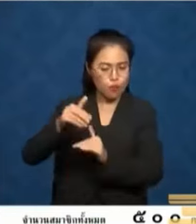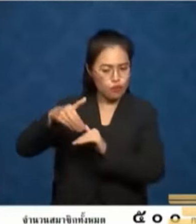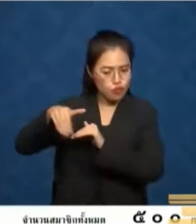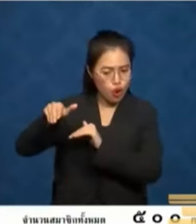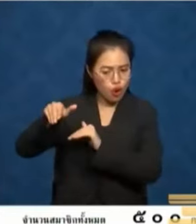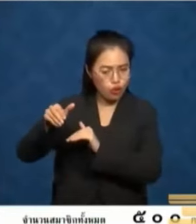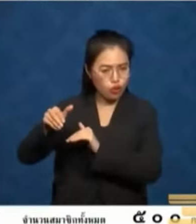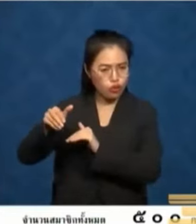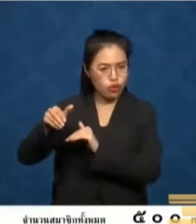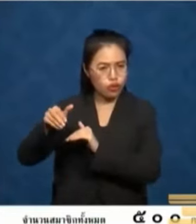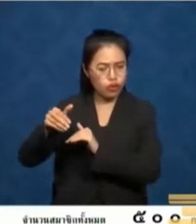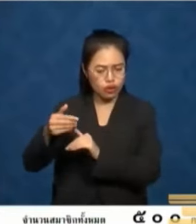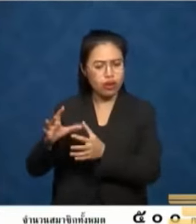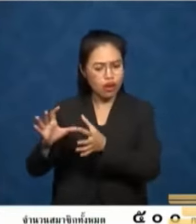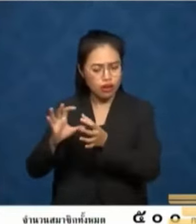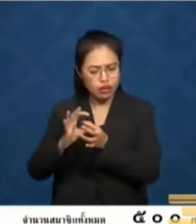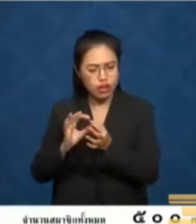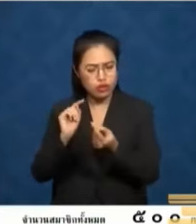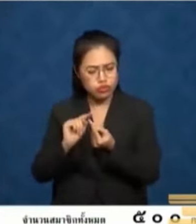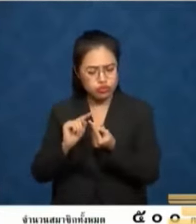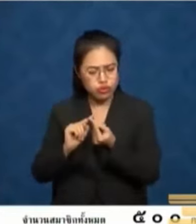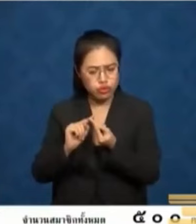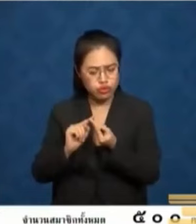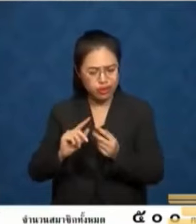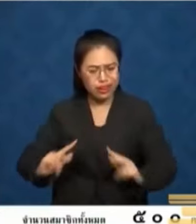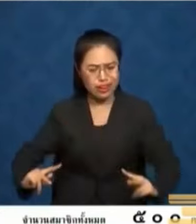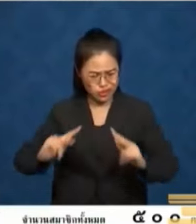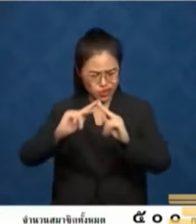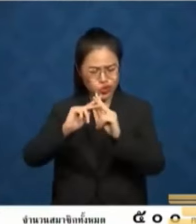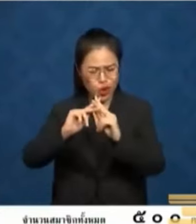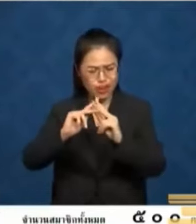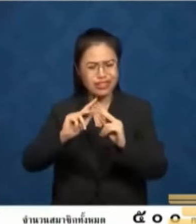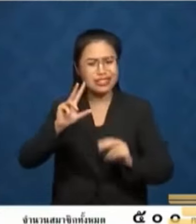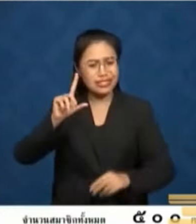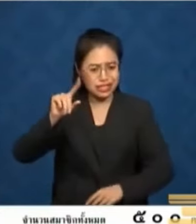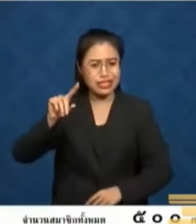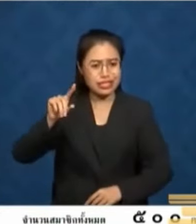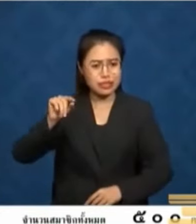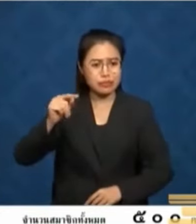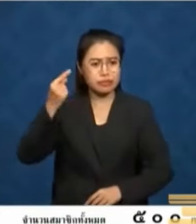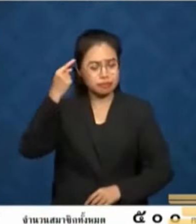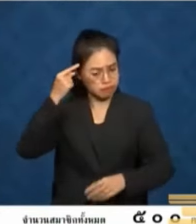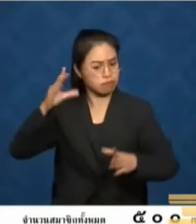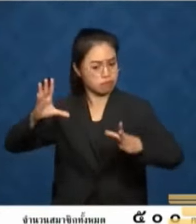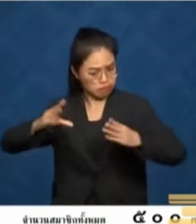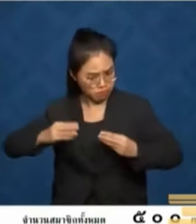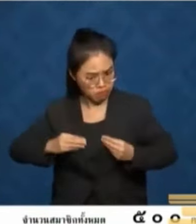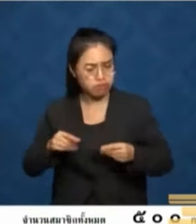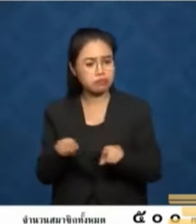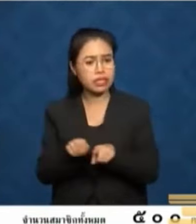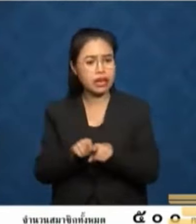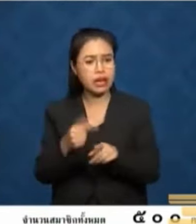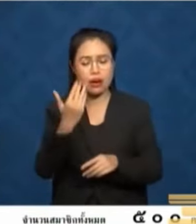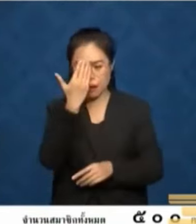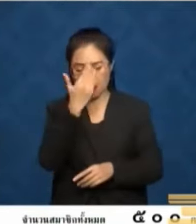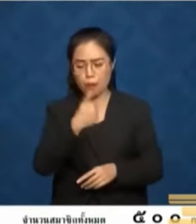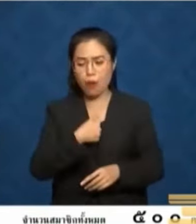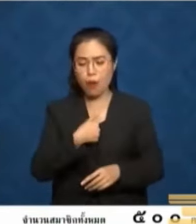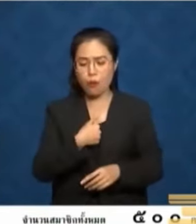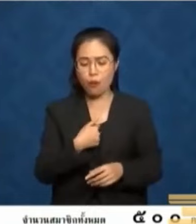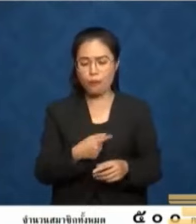ประมาณมันเกี่ยวข้องกับ 20กระทรวงเลยครับพวกเราก็เห็นด้วยกับวิโรธในฐานะที่ผมเป็นรองประธานวิป